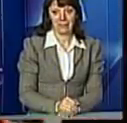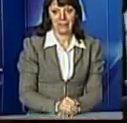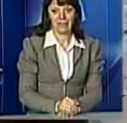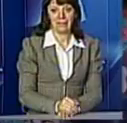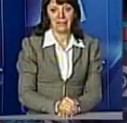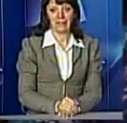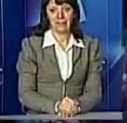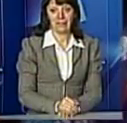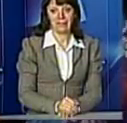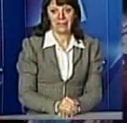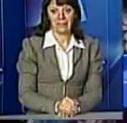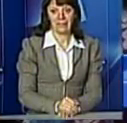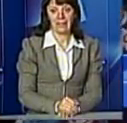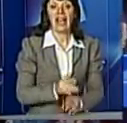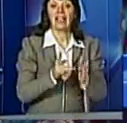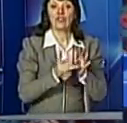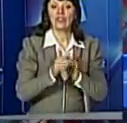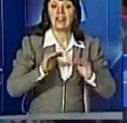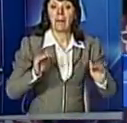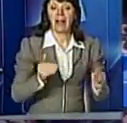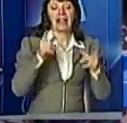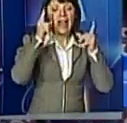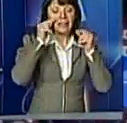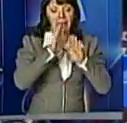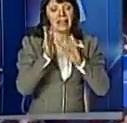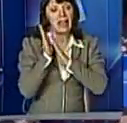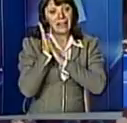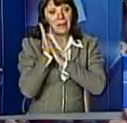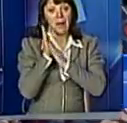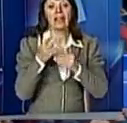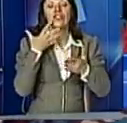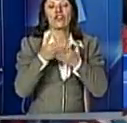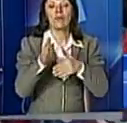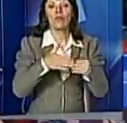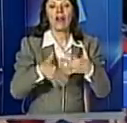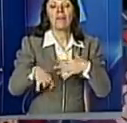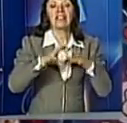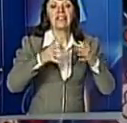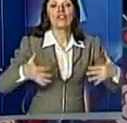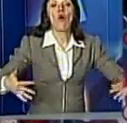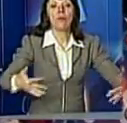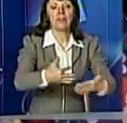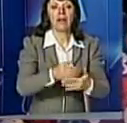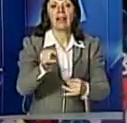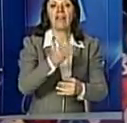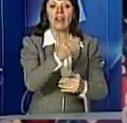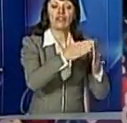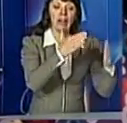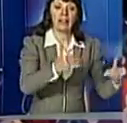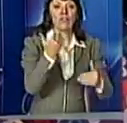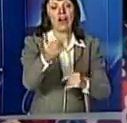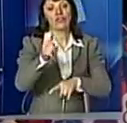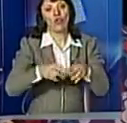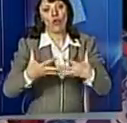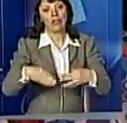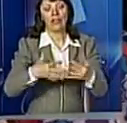божеже ісусик маленький не спить не дримає своїми руками весь світ обнімає і вашу хатину і вашу